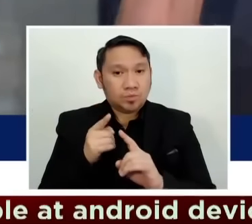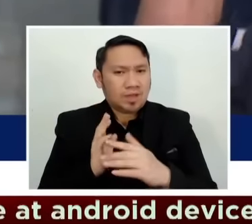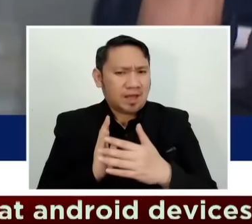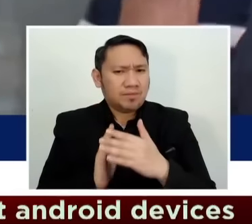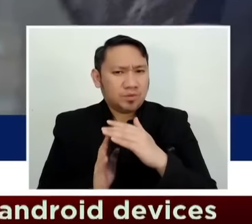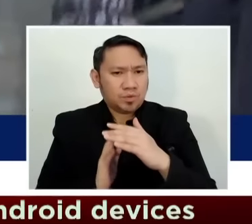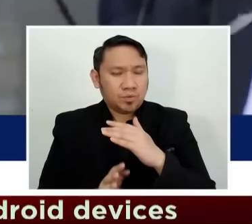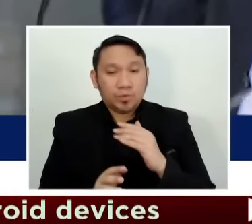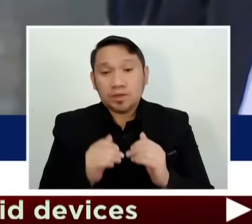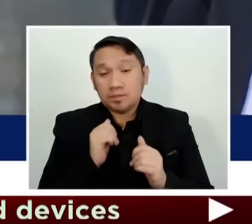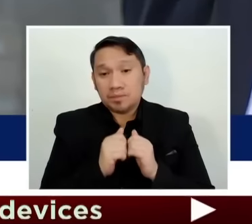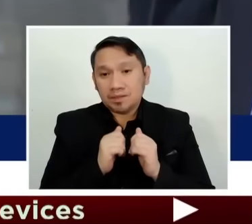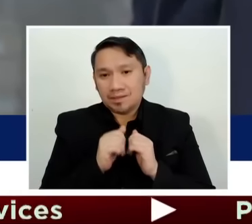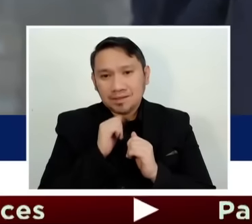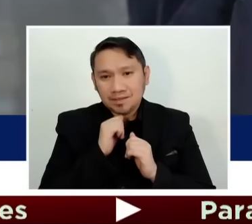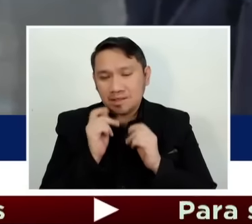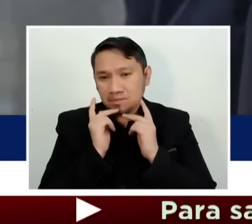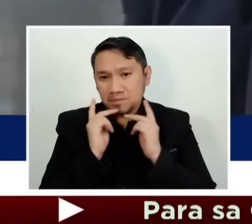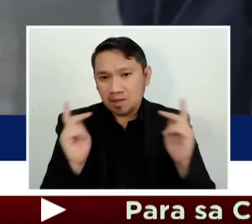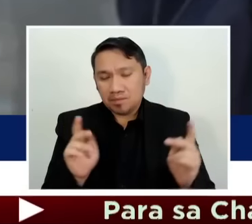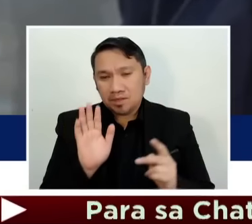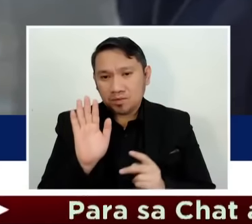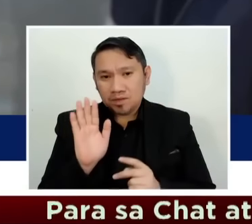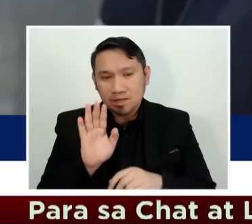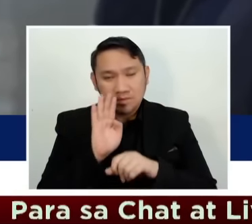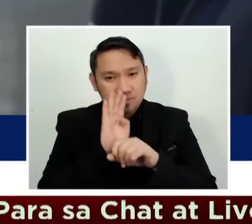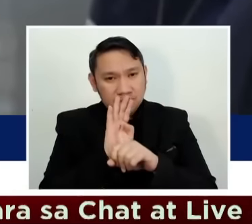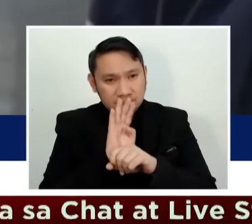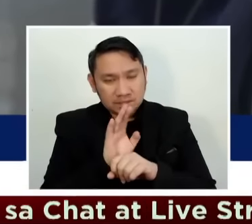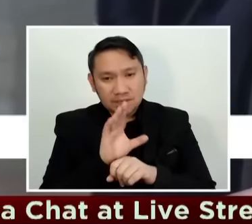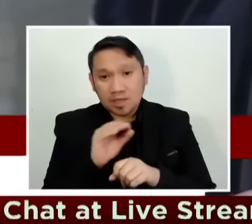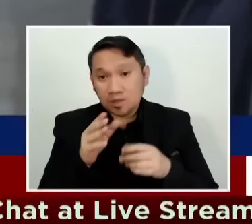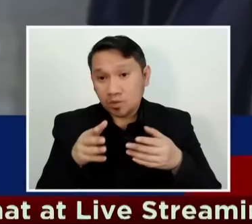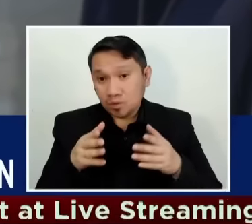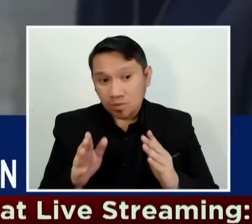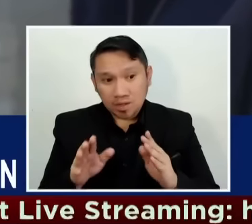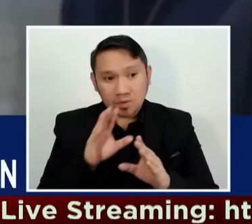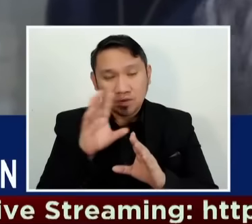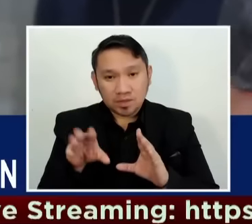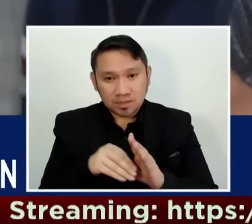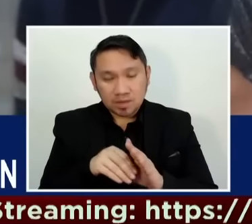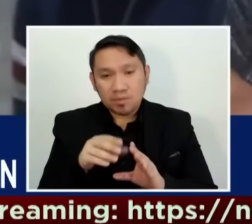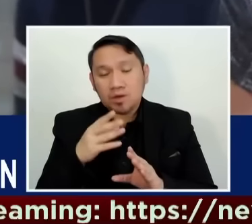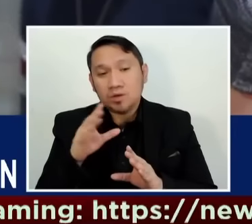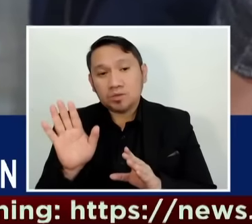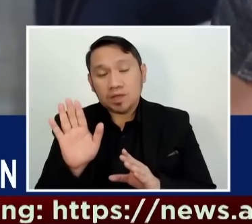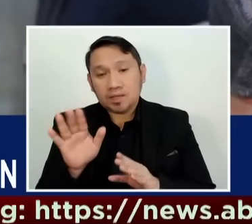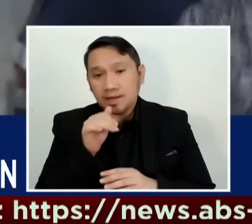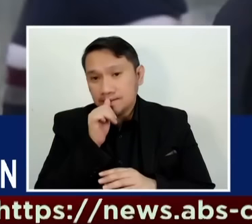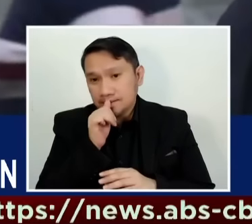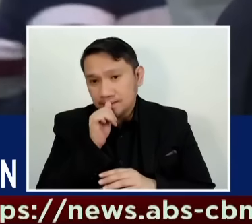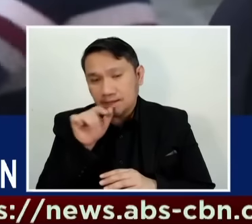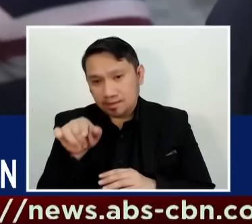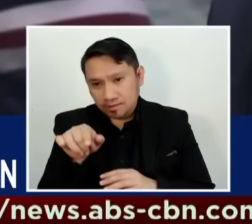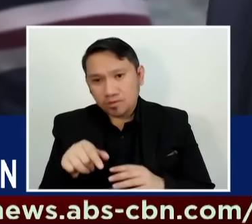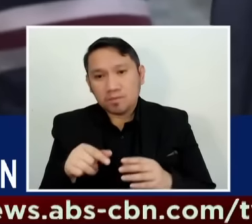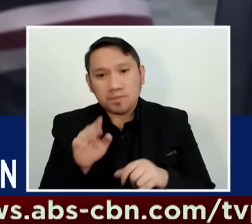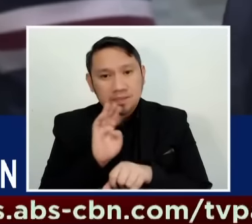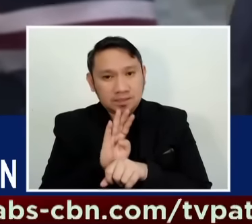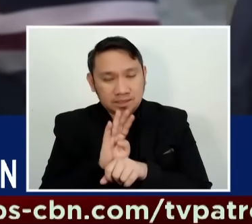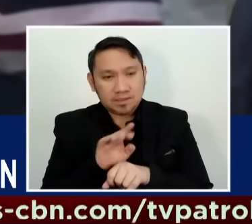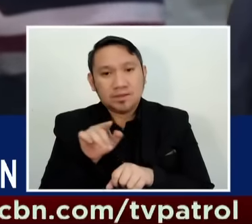meaning hindi public itong kanilang transaksyon, yung mga inaalaw lang nila na sumama doon sa kanilang secret channel,